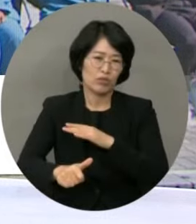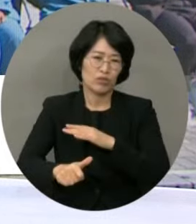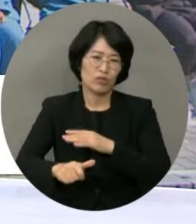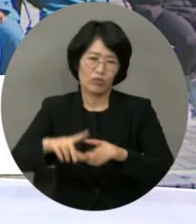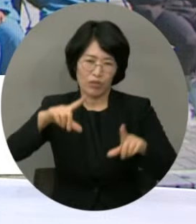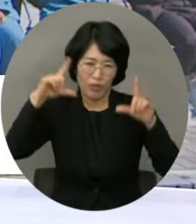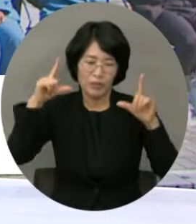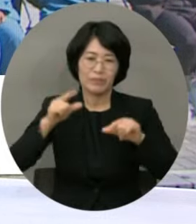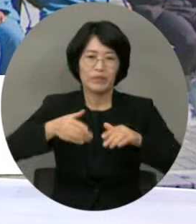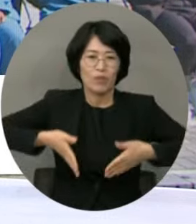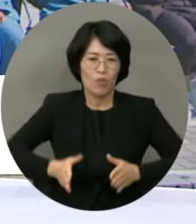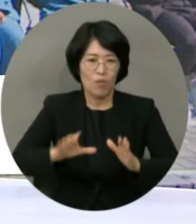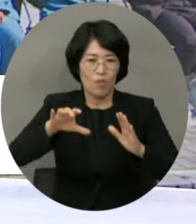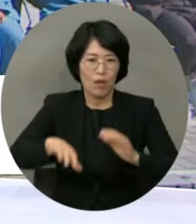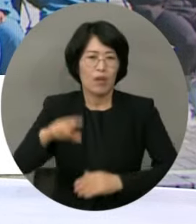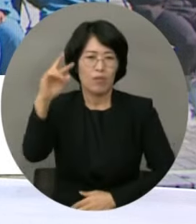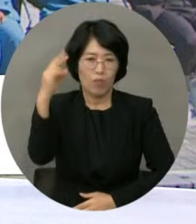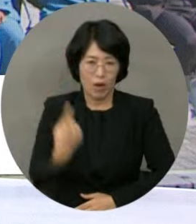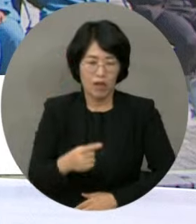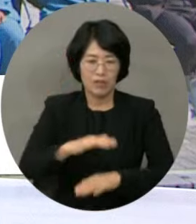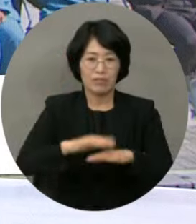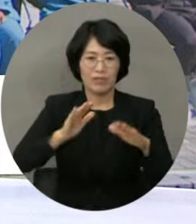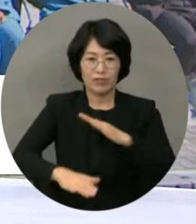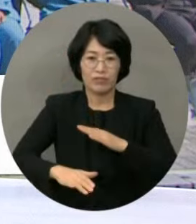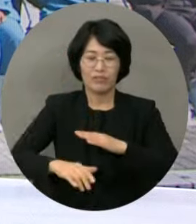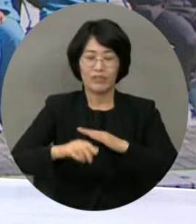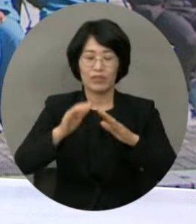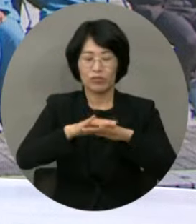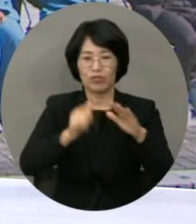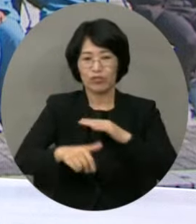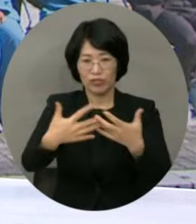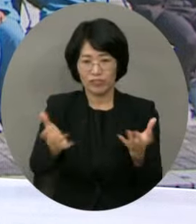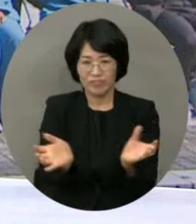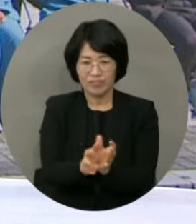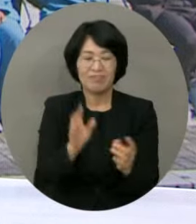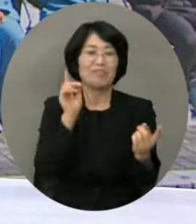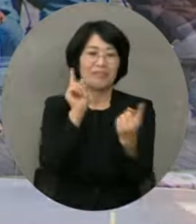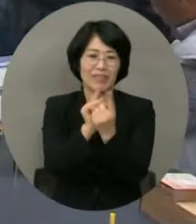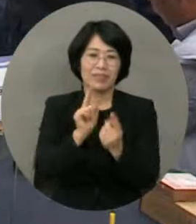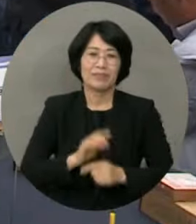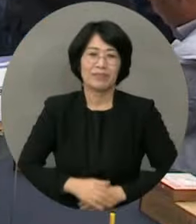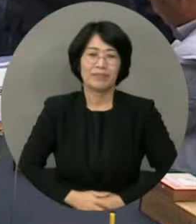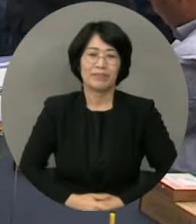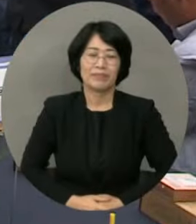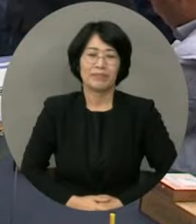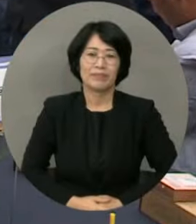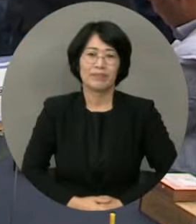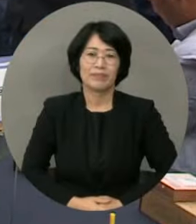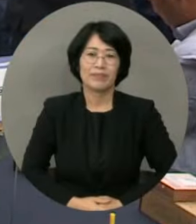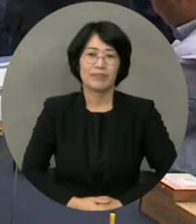없는데요. 고향을 찾은 전남의 선수들을 최다운 앵커가 만나고 왔습니다.